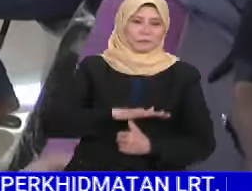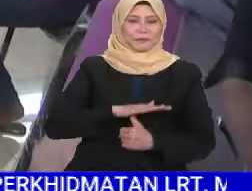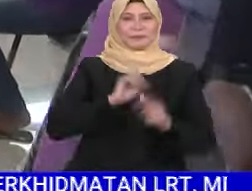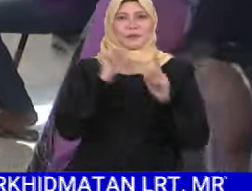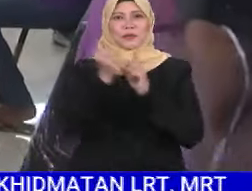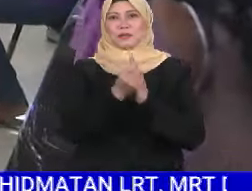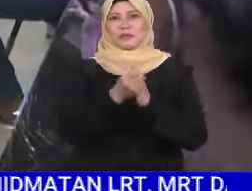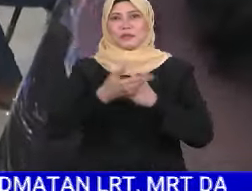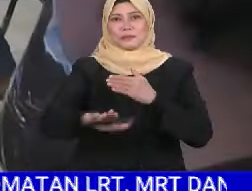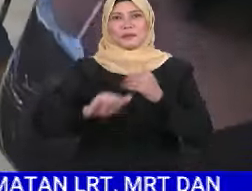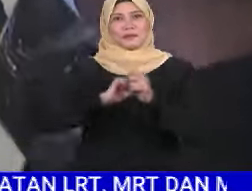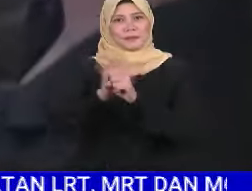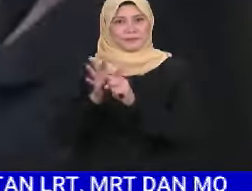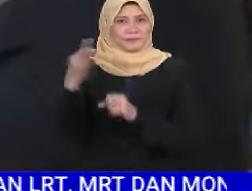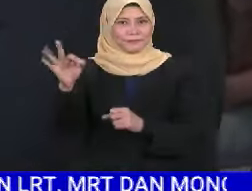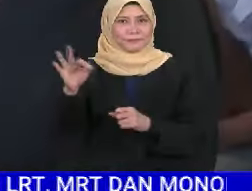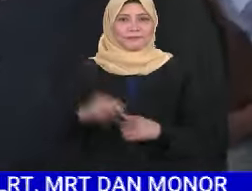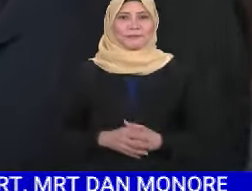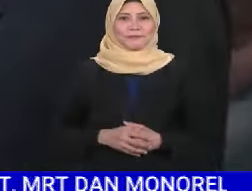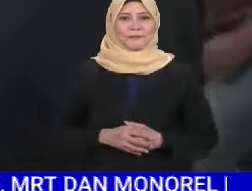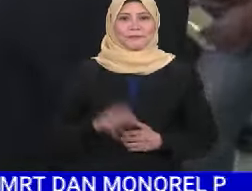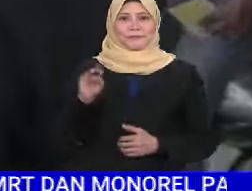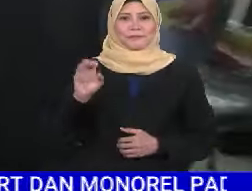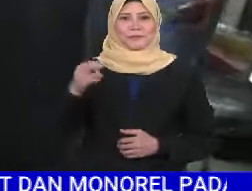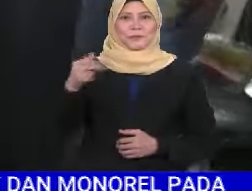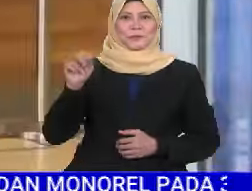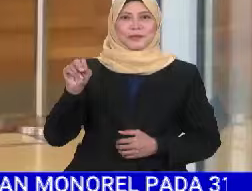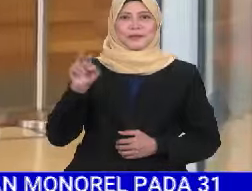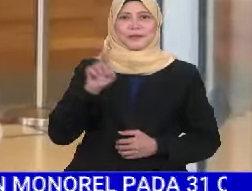situasi pasca pandemik COVID-19. Mohan